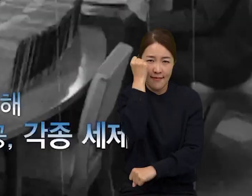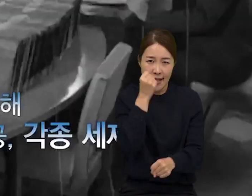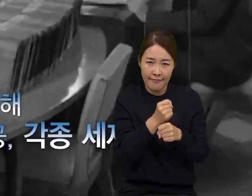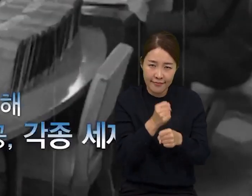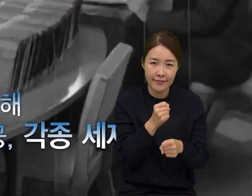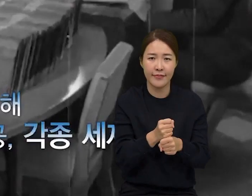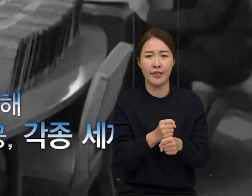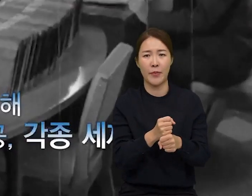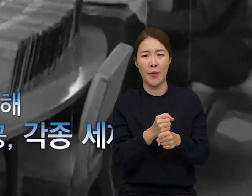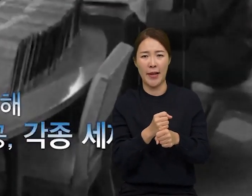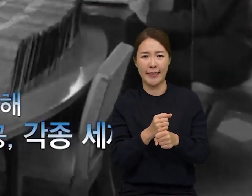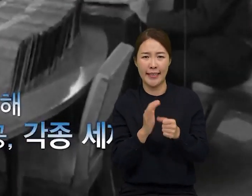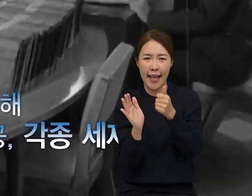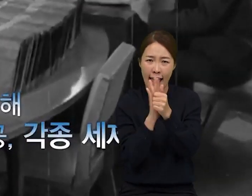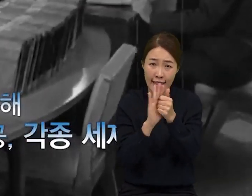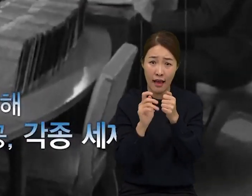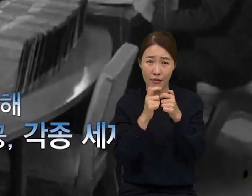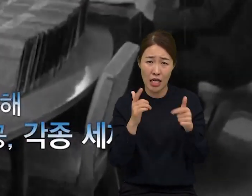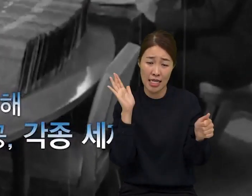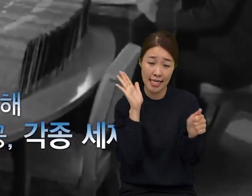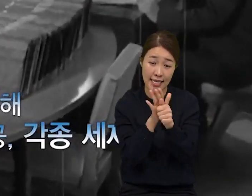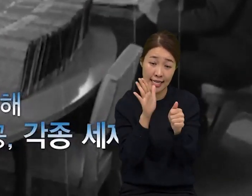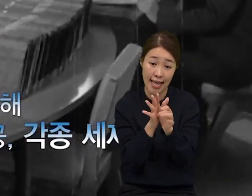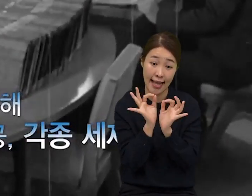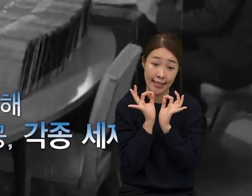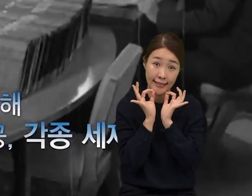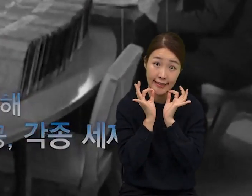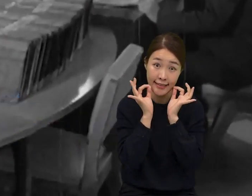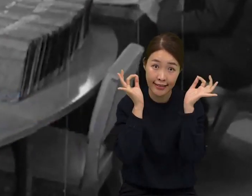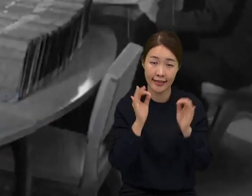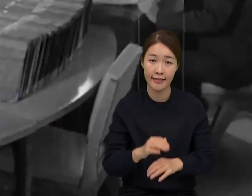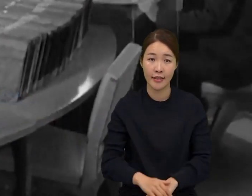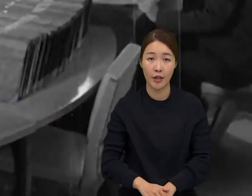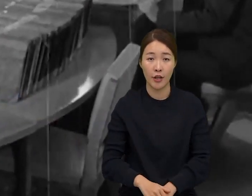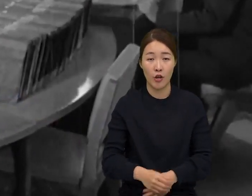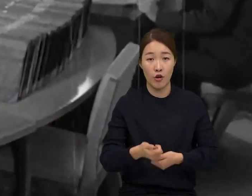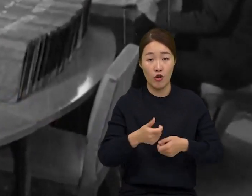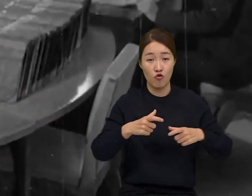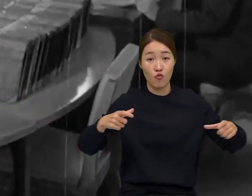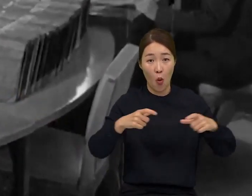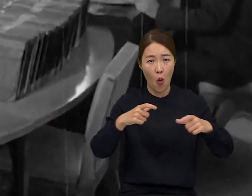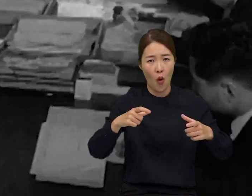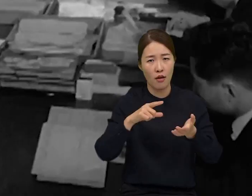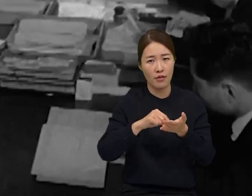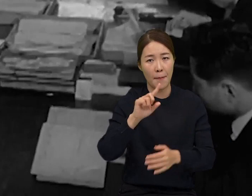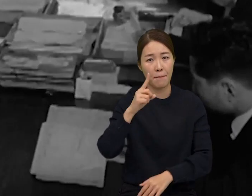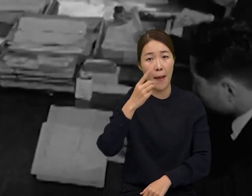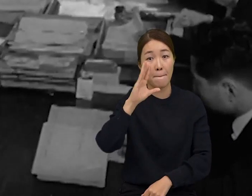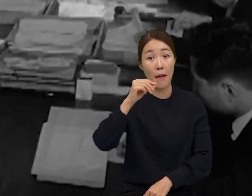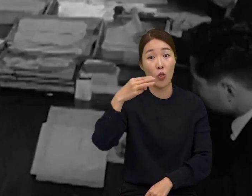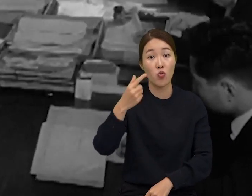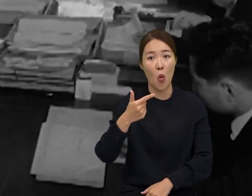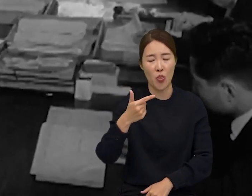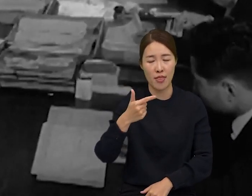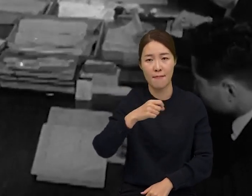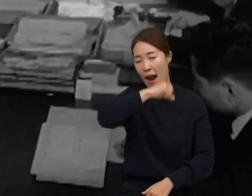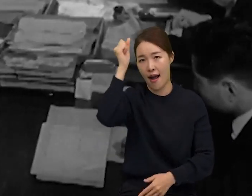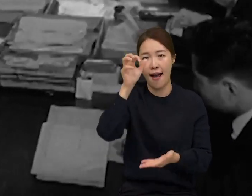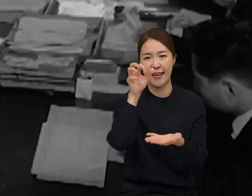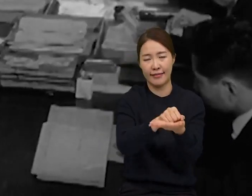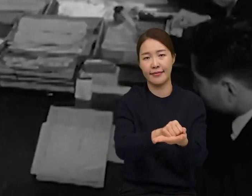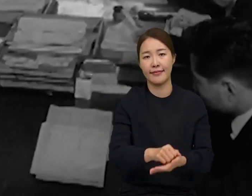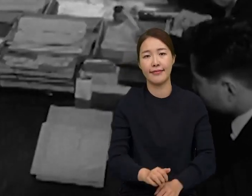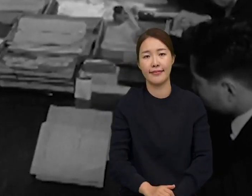제공, 각종 세제 혜택 등 지원을 아끼지 않았다. 또 규모도 연산 100만 톤으로 확대했다.